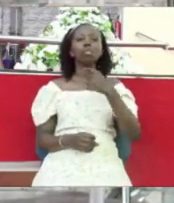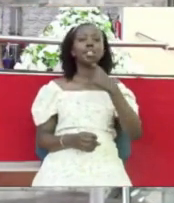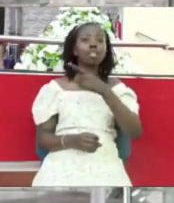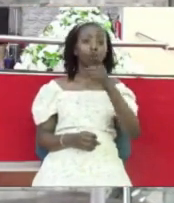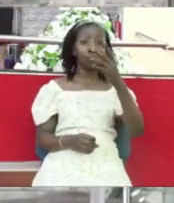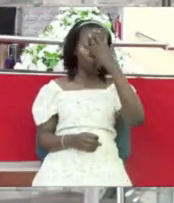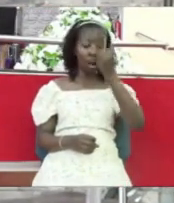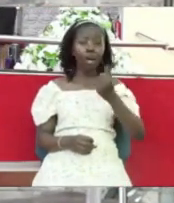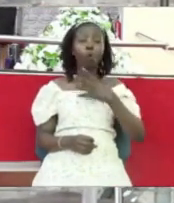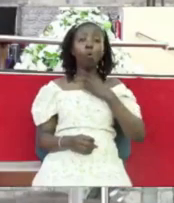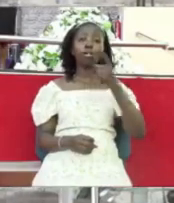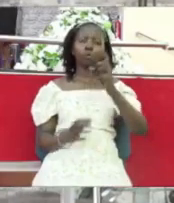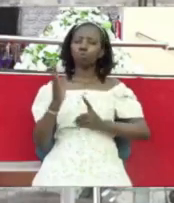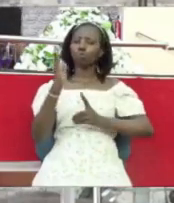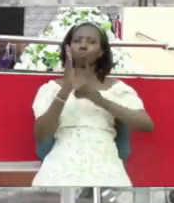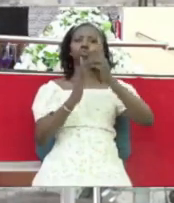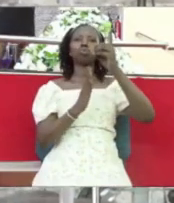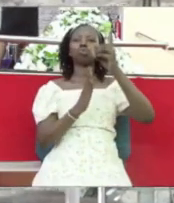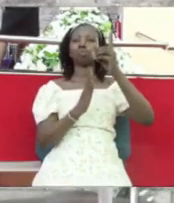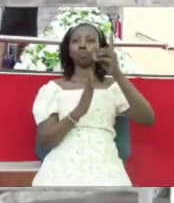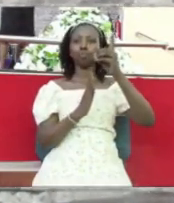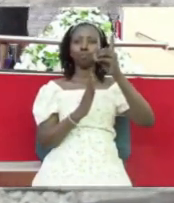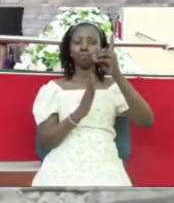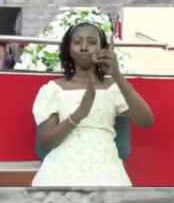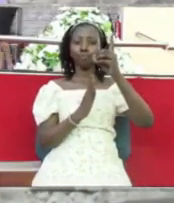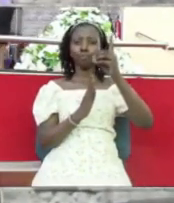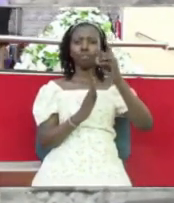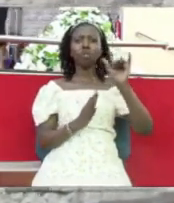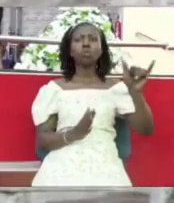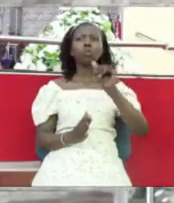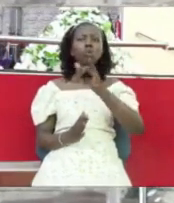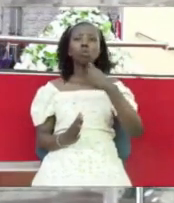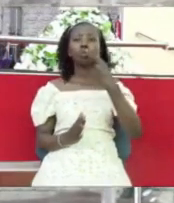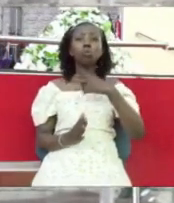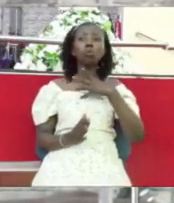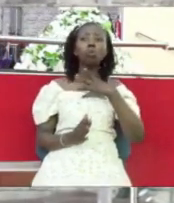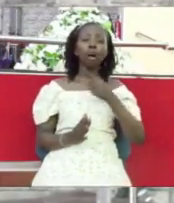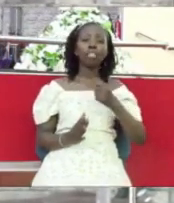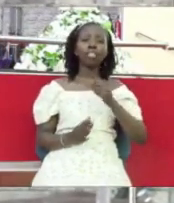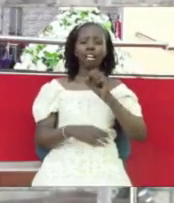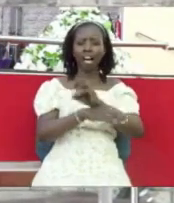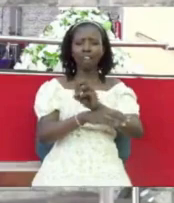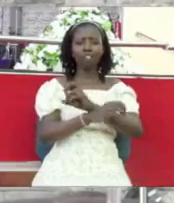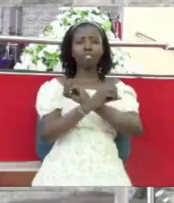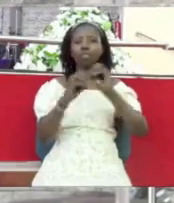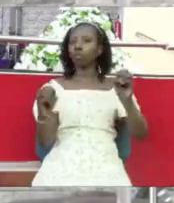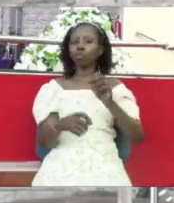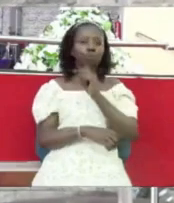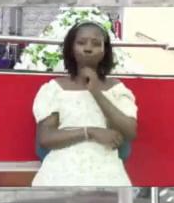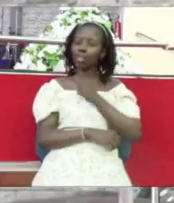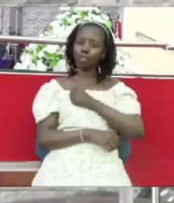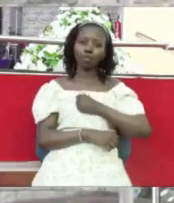improve. Wanakupea kwa sababu wanataka ukaboreke. Now, woe to those of us who don't want to receive feedback. Ole wao kwa wale ambao hawataki